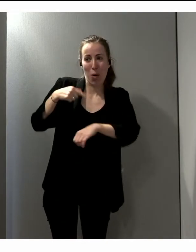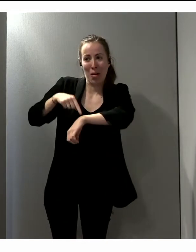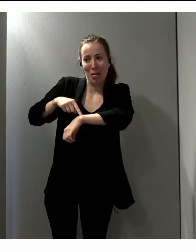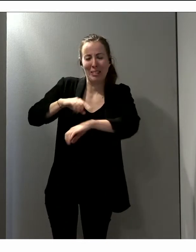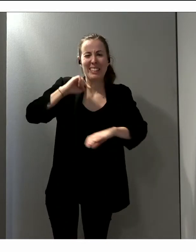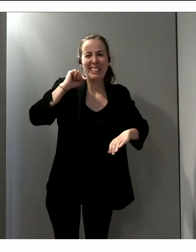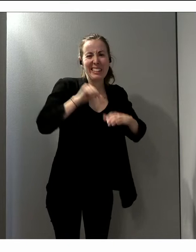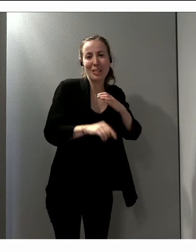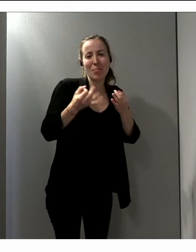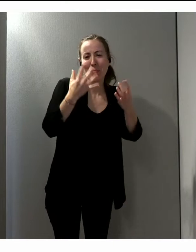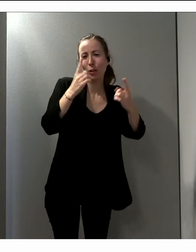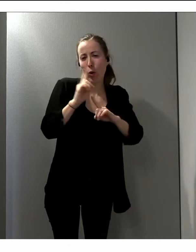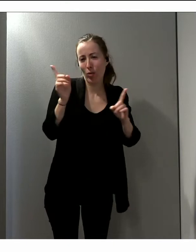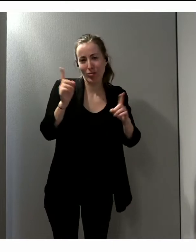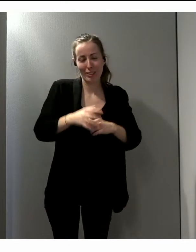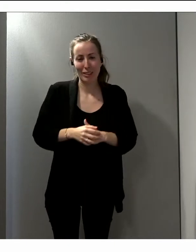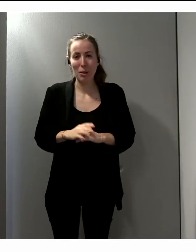avance. Oui, c'est ça. Merci.